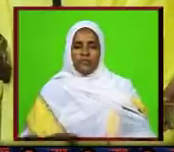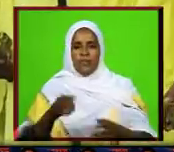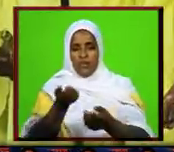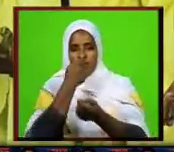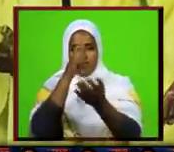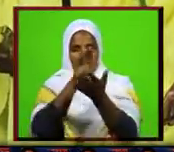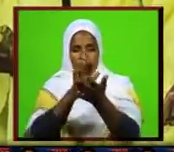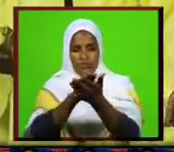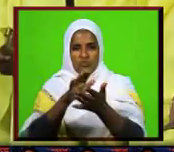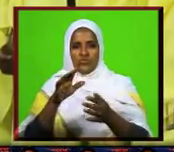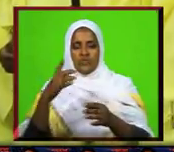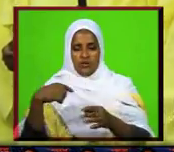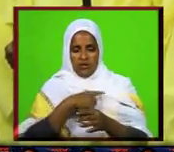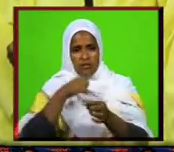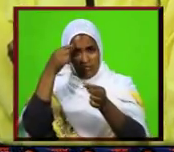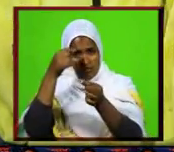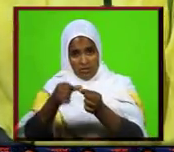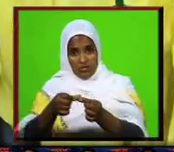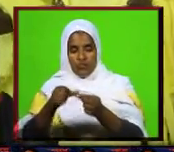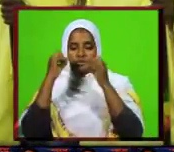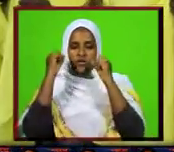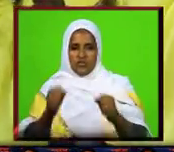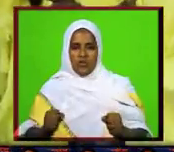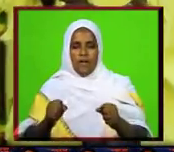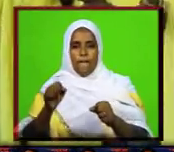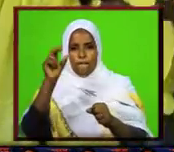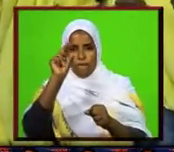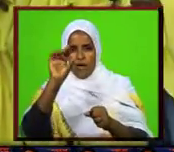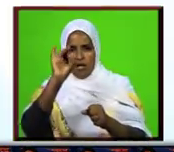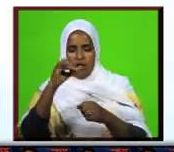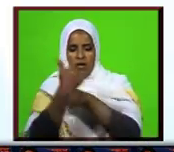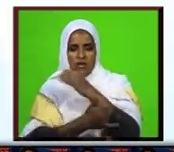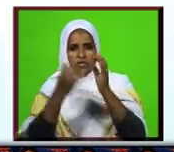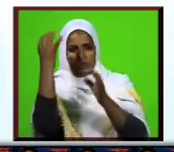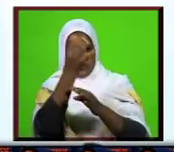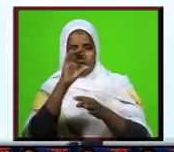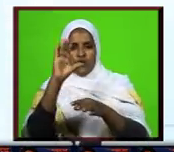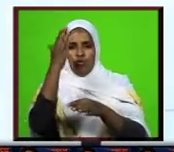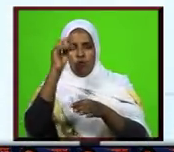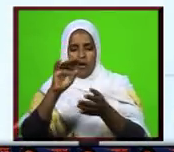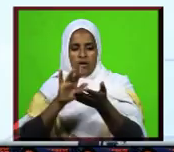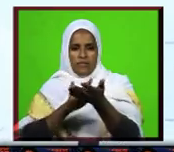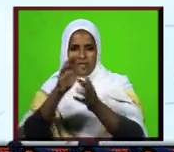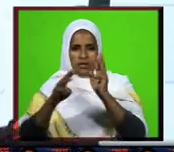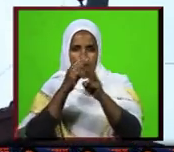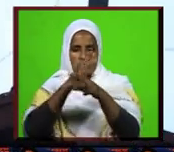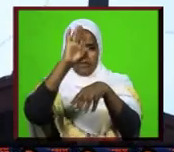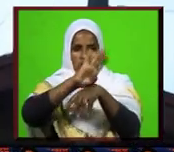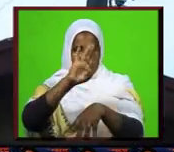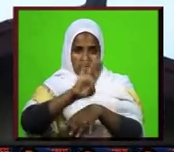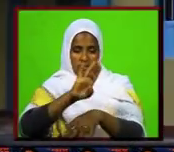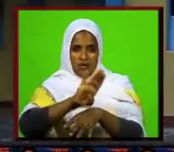አብነት ትምህርት ቤቶችን እንድናስተውስ ያስቻለን በባሌ ሀገረ ስብከት የጎባ ደብረ መድኃኒት መድኃኔዓለም